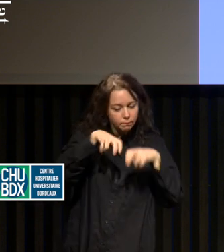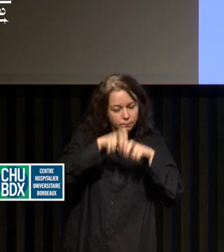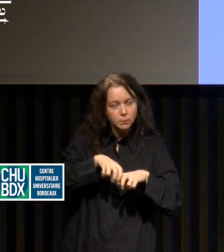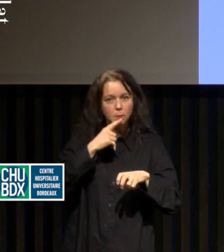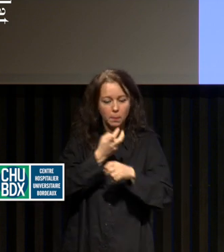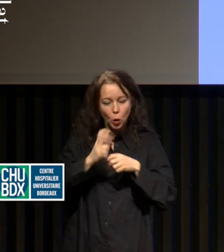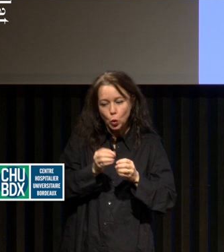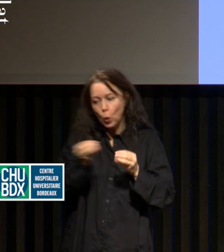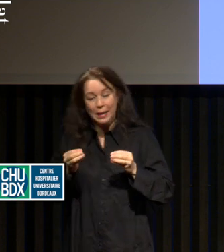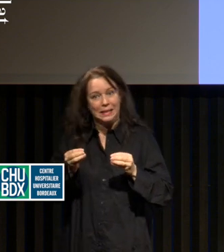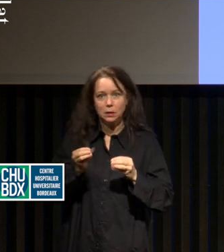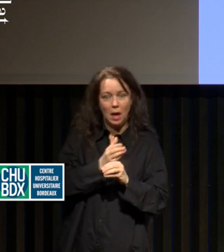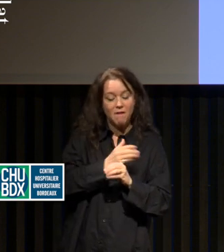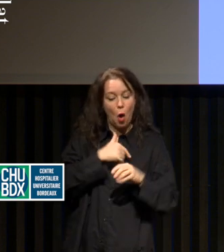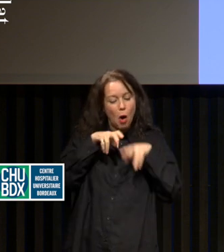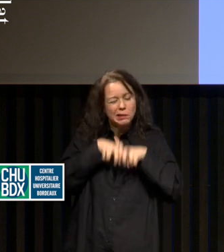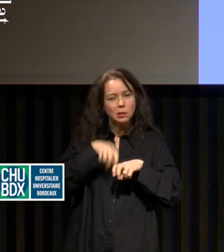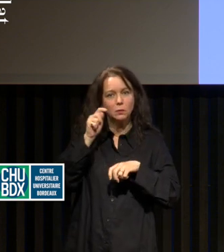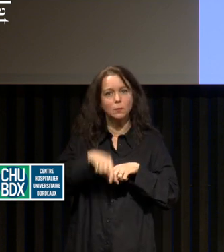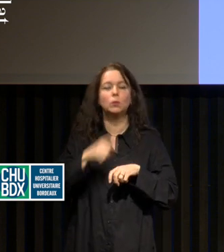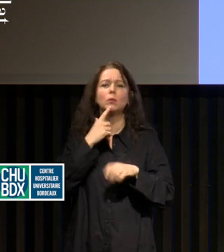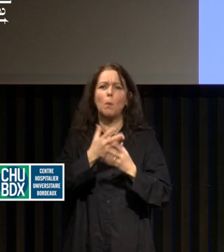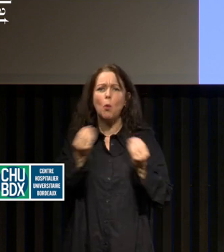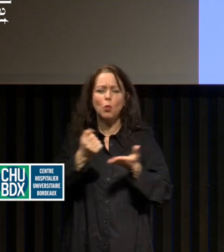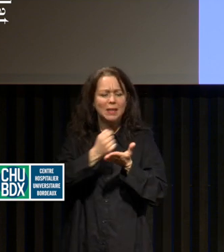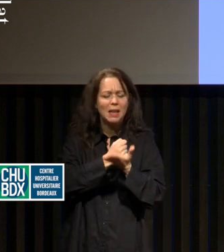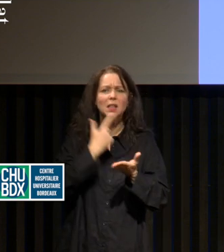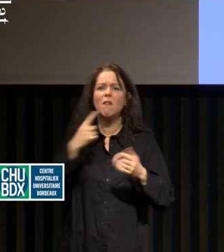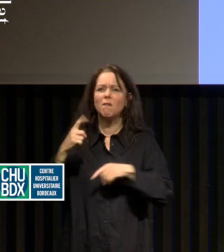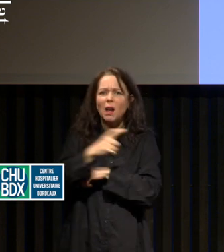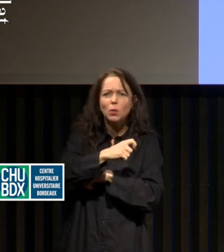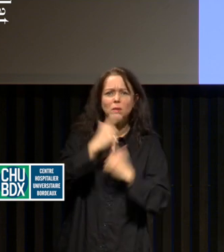dangereux. Donc, il y a toute une batterie de tests où on va vérifier qu'il n'y a pas de virus,